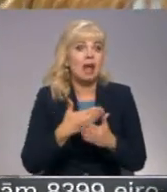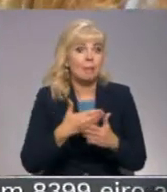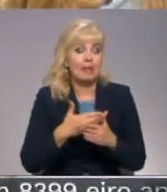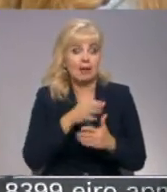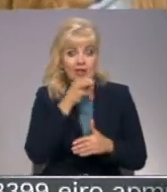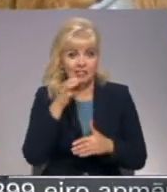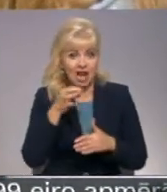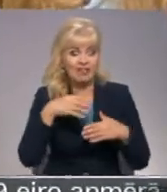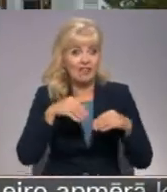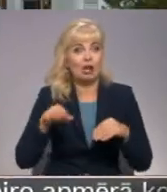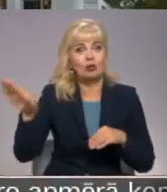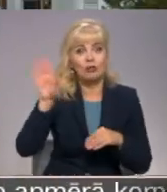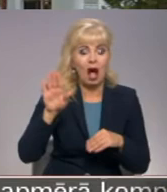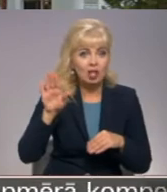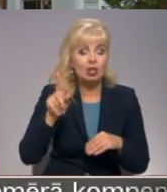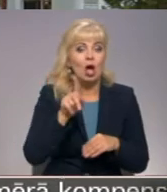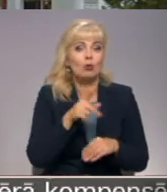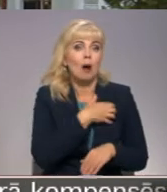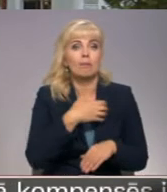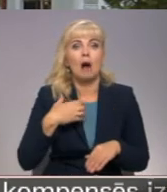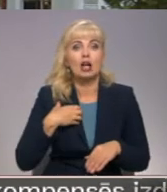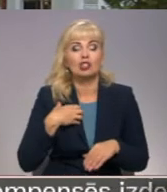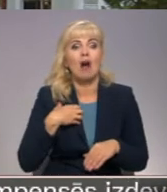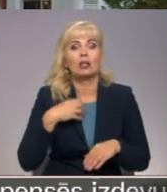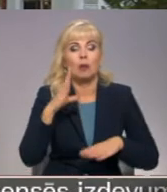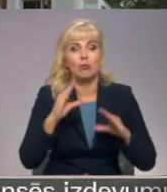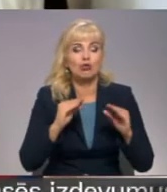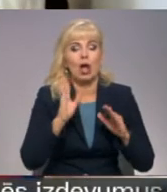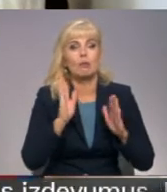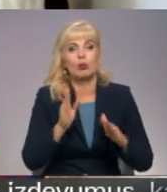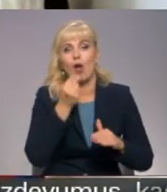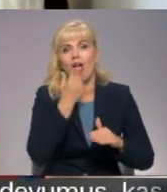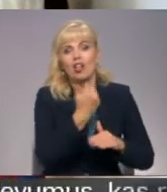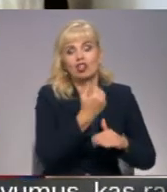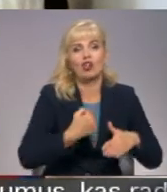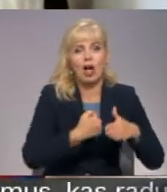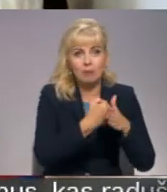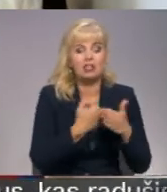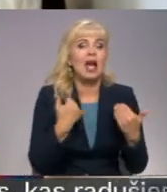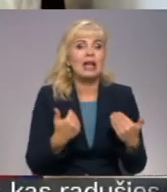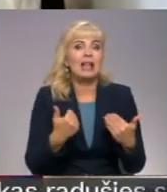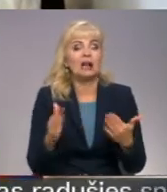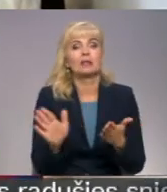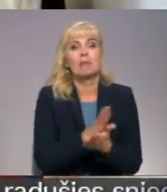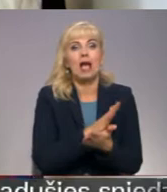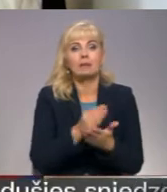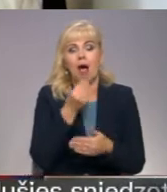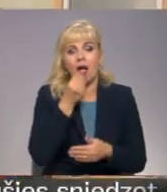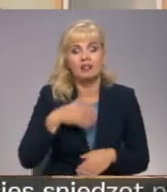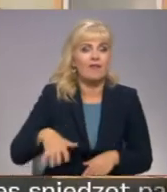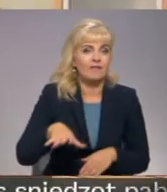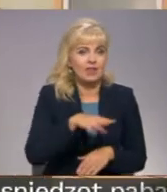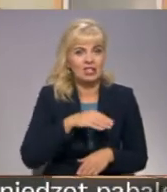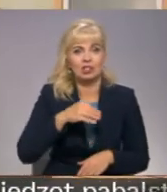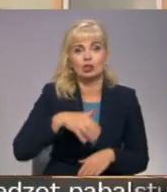tad skolā ēdināšana no pašvaldību budžeta būtu atbalstāma. Pat labam Kocēnu novadā bez maksas pusdieno pilnīgi visi skolēni.